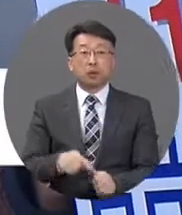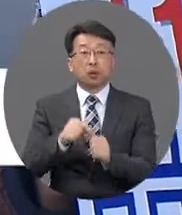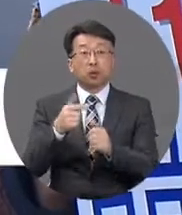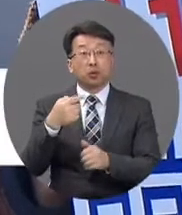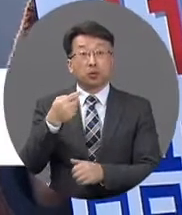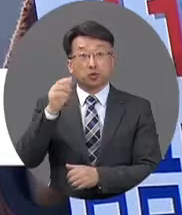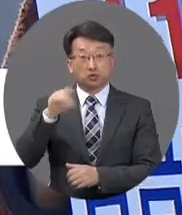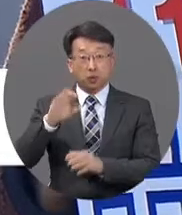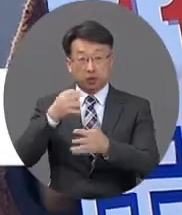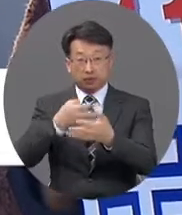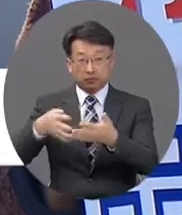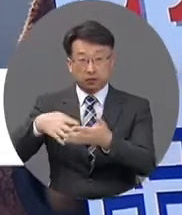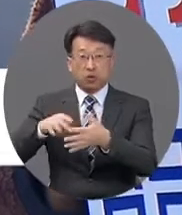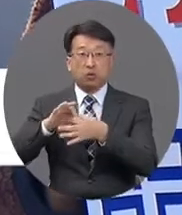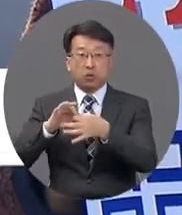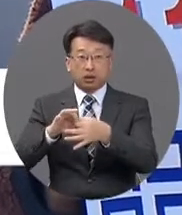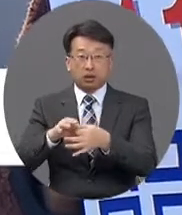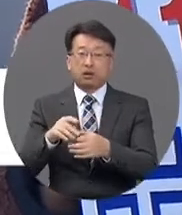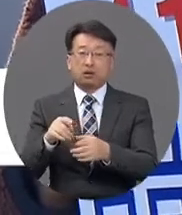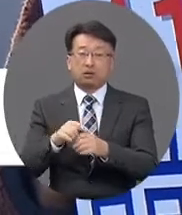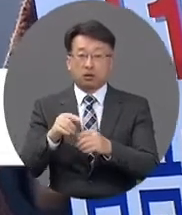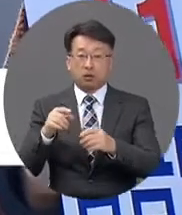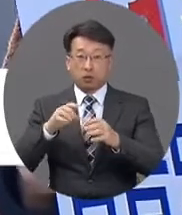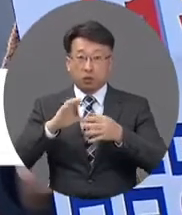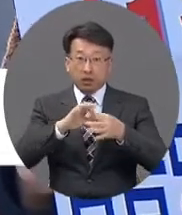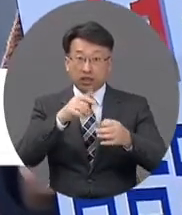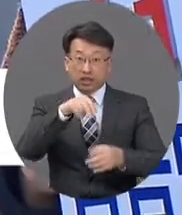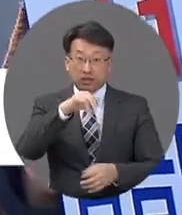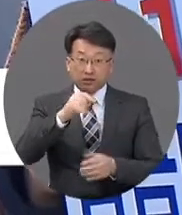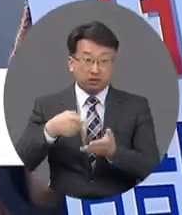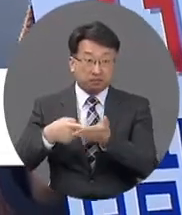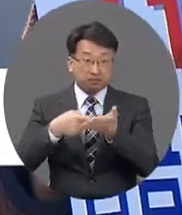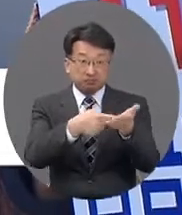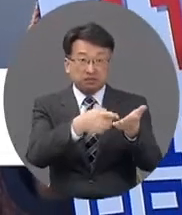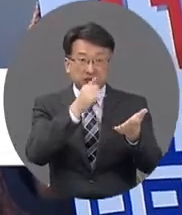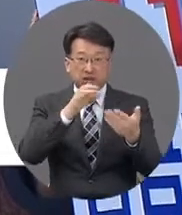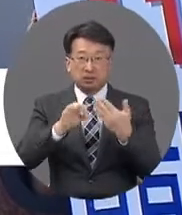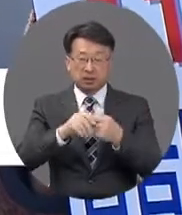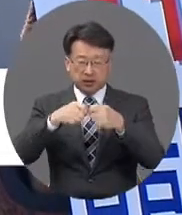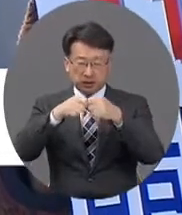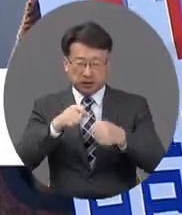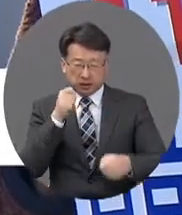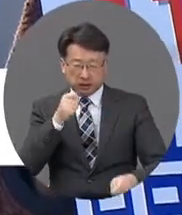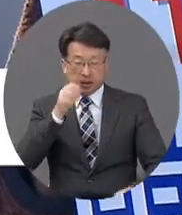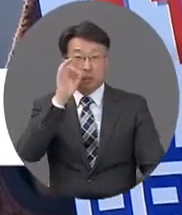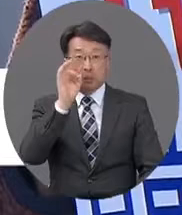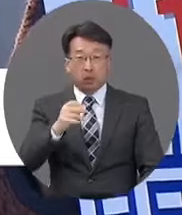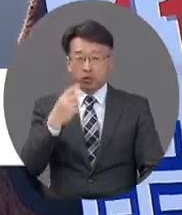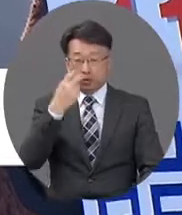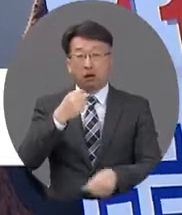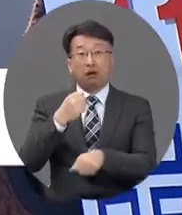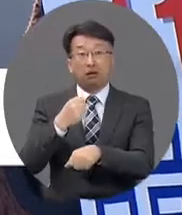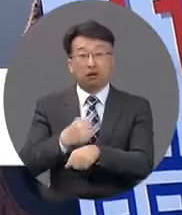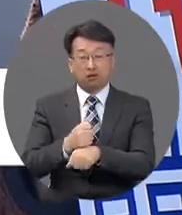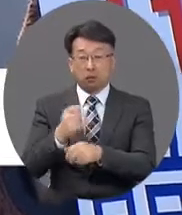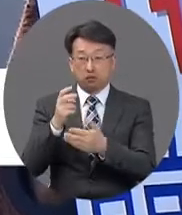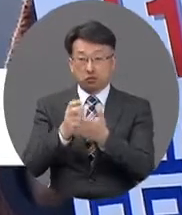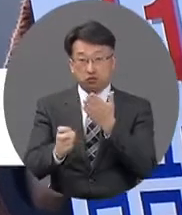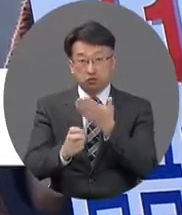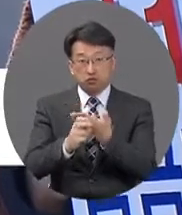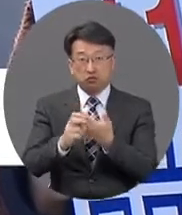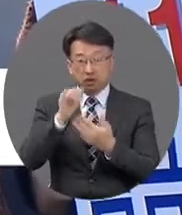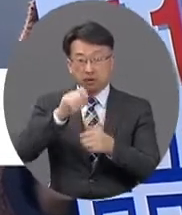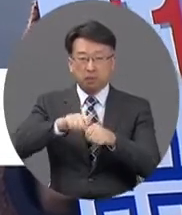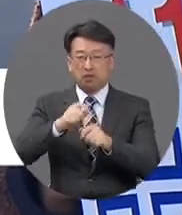고용노동부는 임금 명세서 관련 구제 신청이 관할 지청에 접수됐을 경우 이를 면밀하게 살피고 조사하여 위반